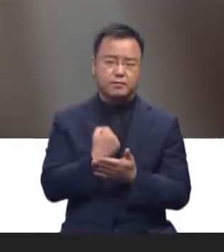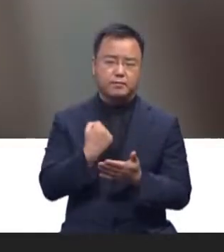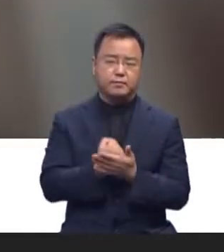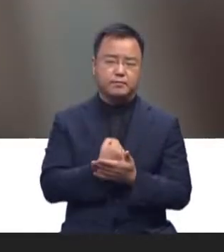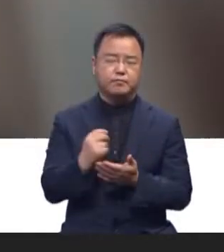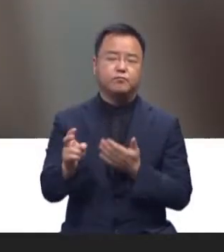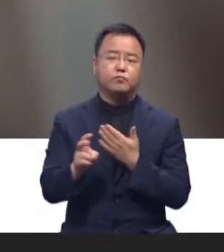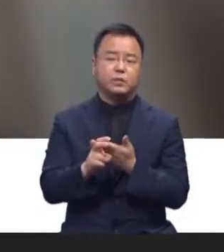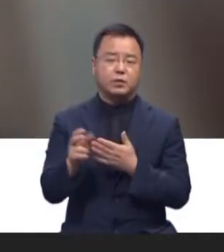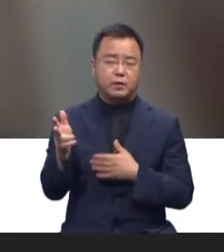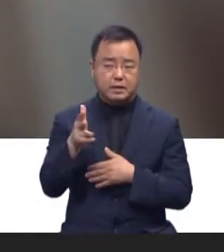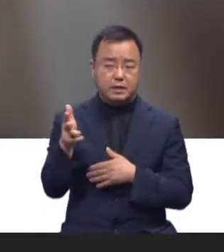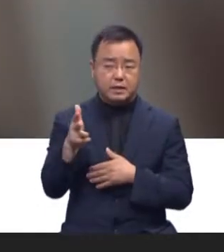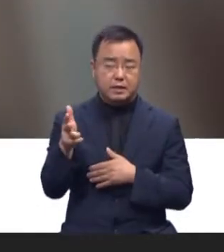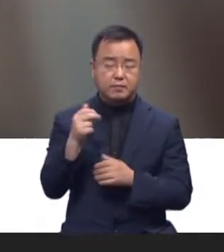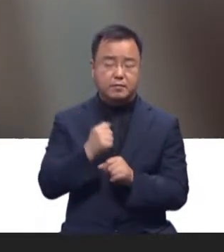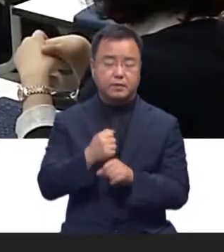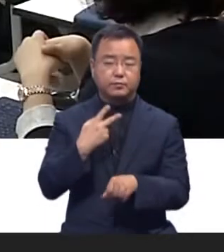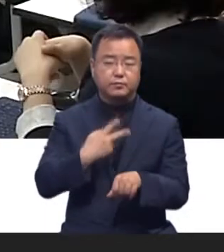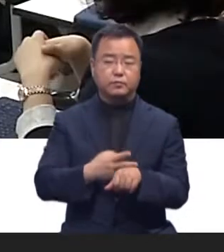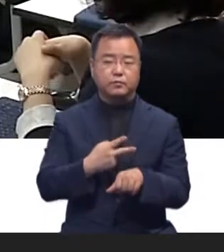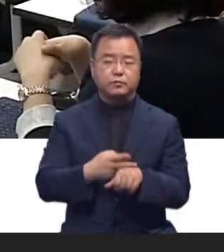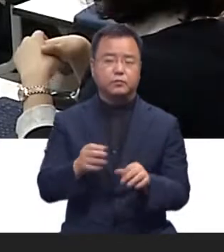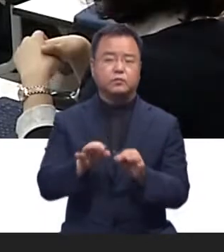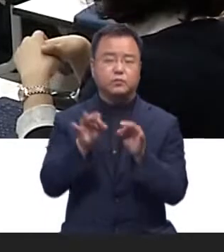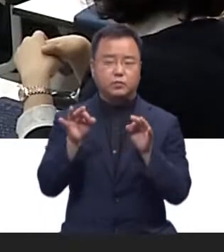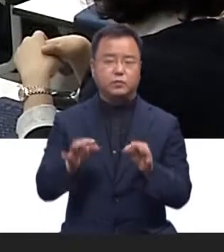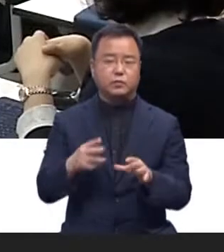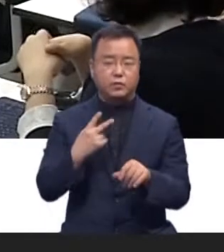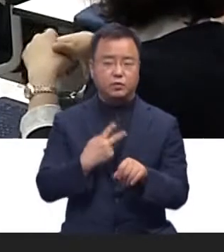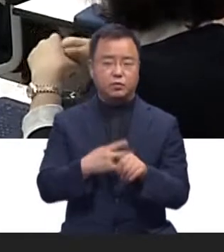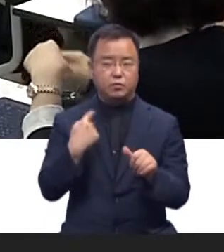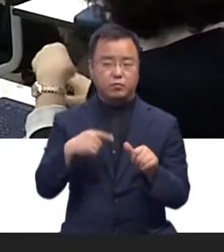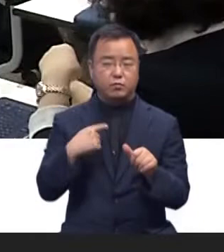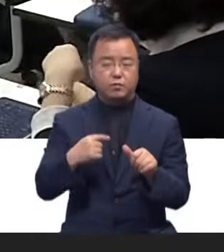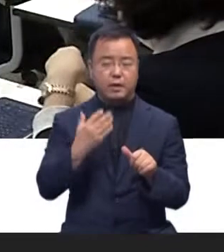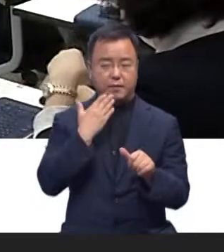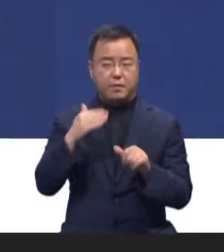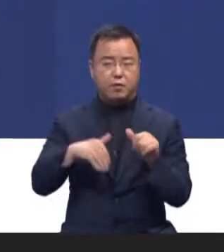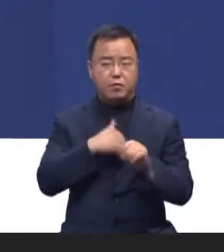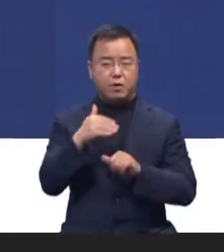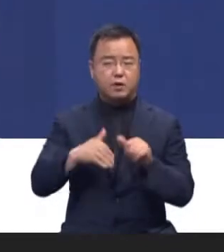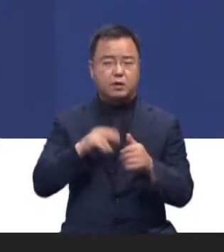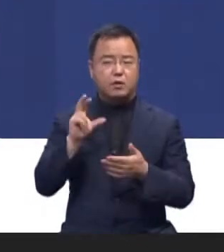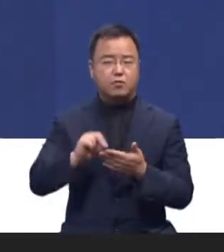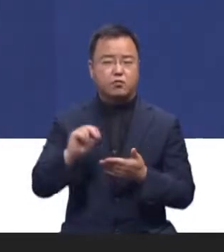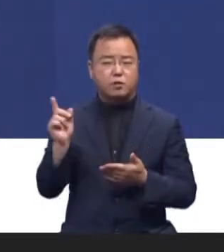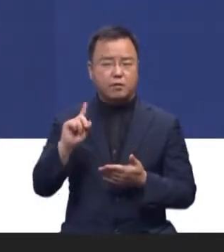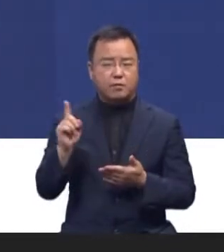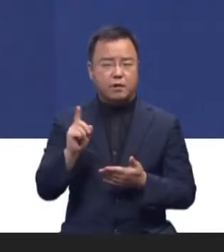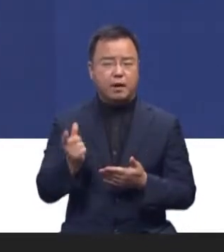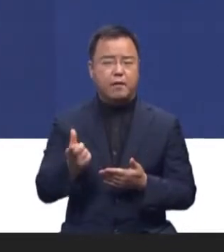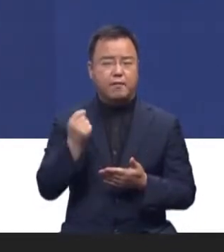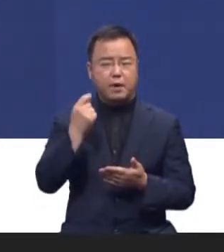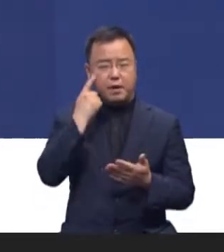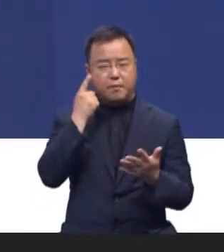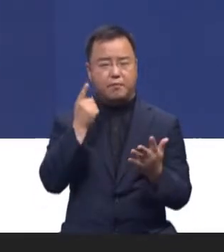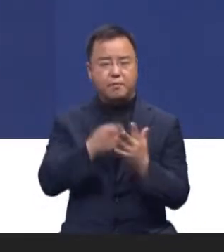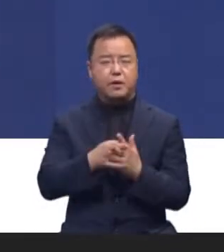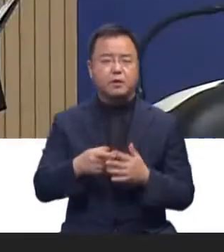촬영 기기를 설치한 교사가 오랫동안 교직에 머무시는 교육 환경은 문제가 무엇인지 당국이 빨리 파악을 해야